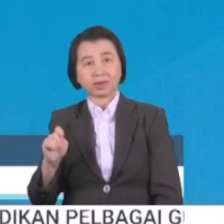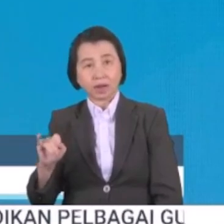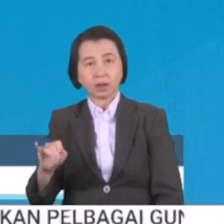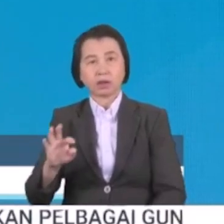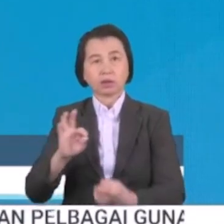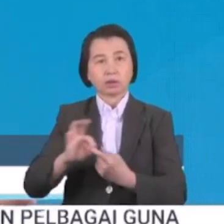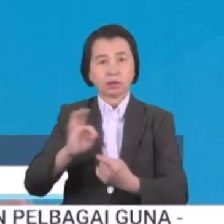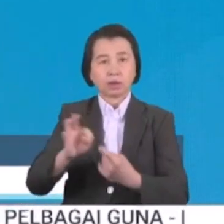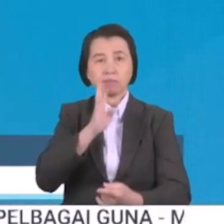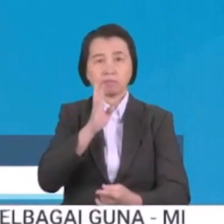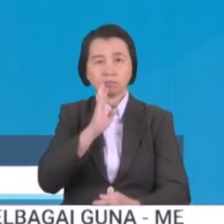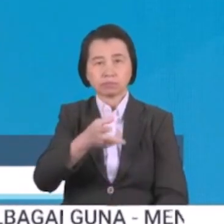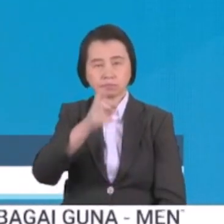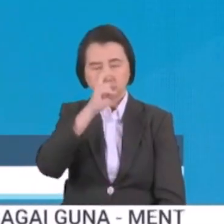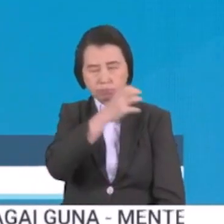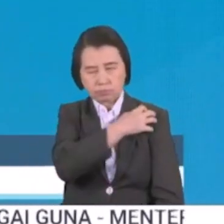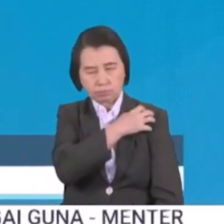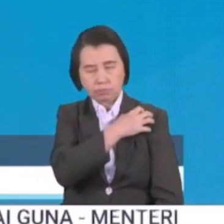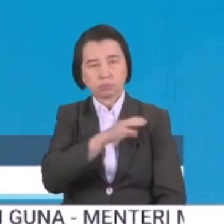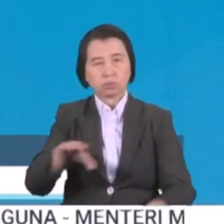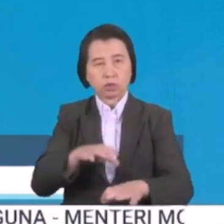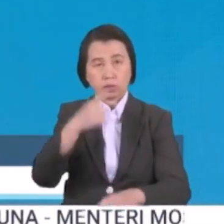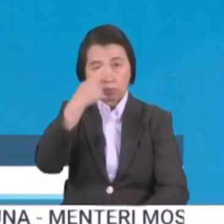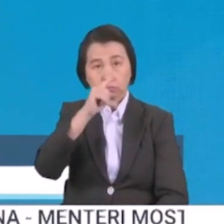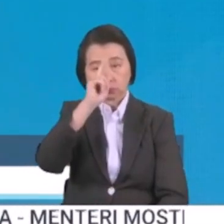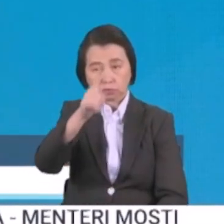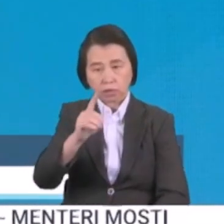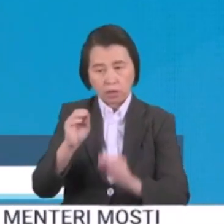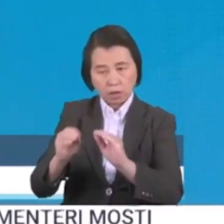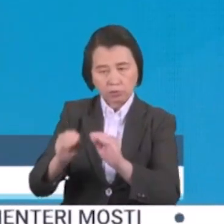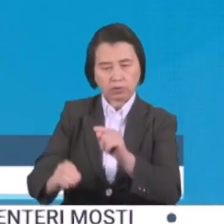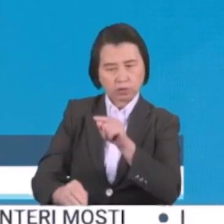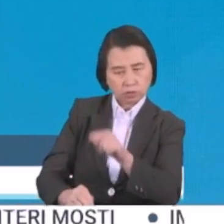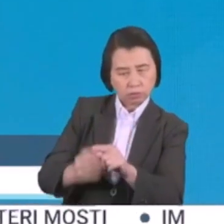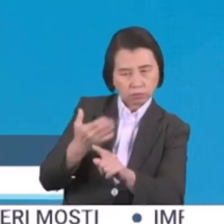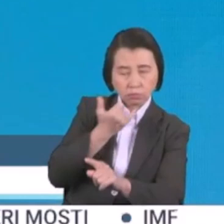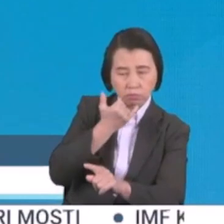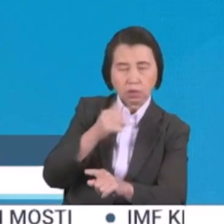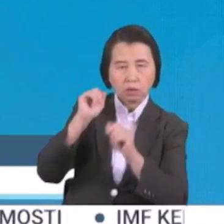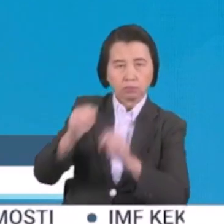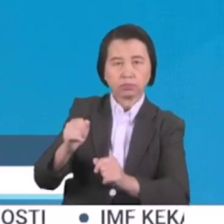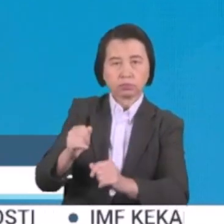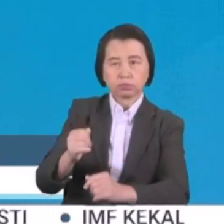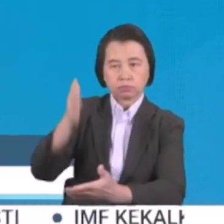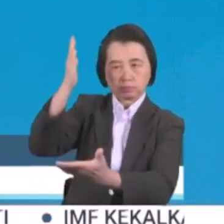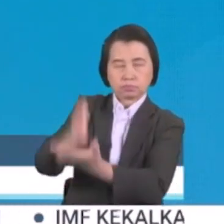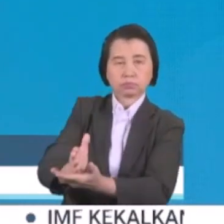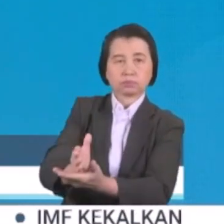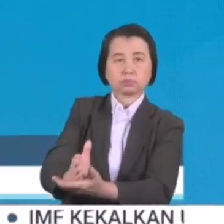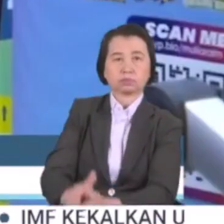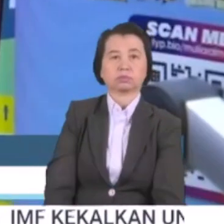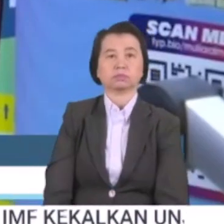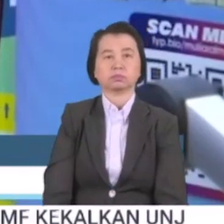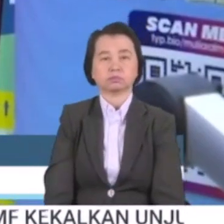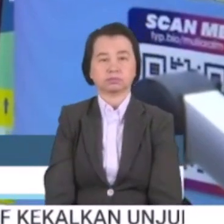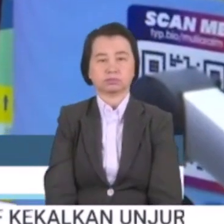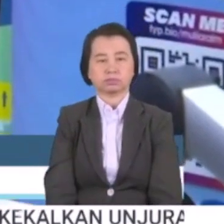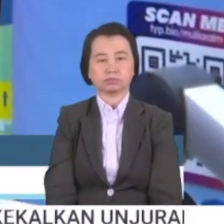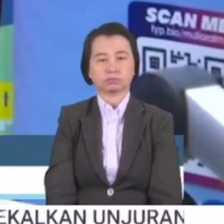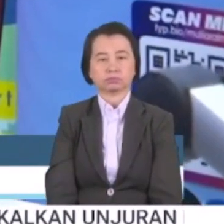berkata, penguatkuasaan sentiasa dilakukan bagi memastikan ajaran terbabit dapat dikekang.